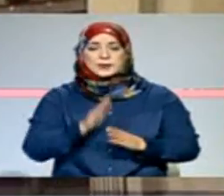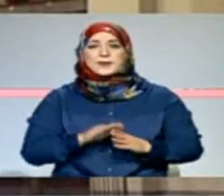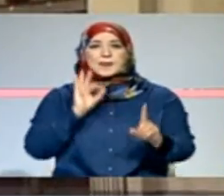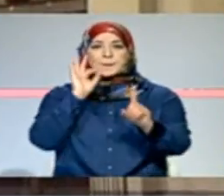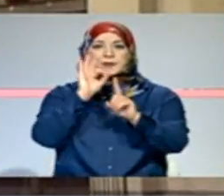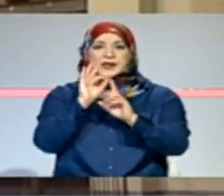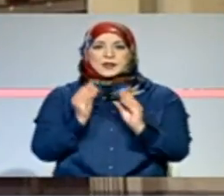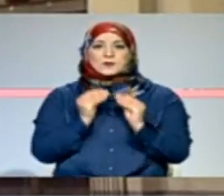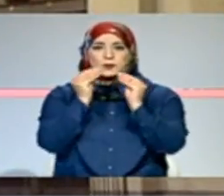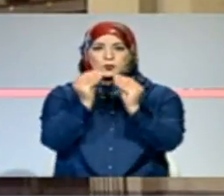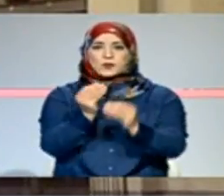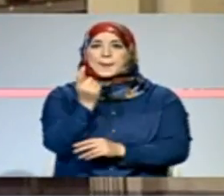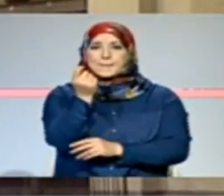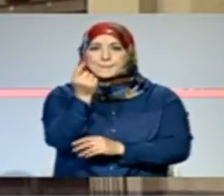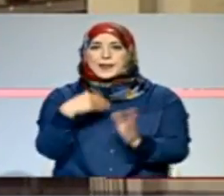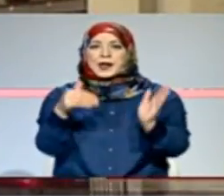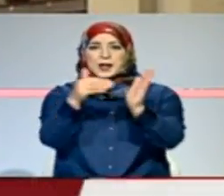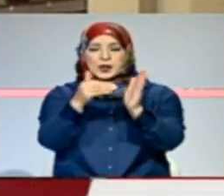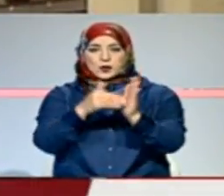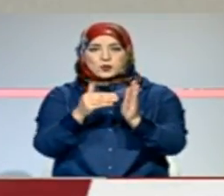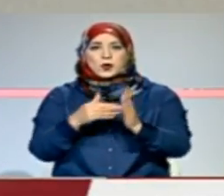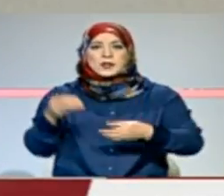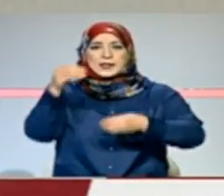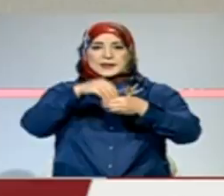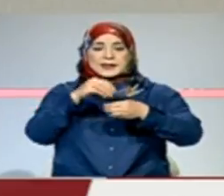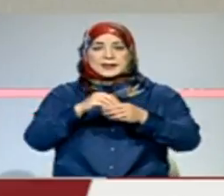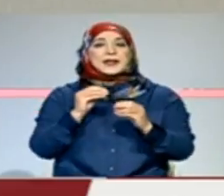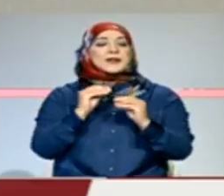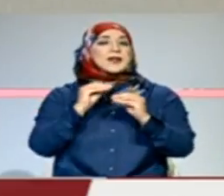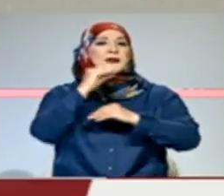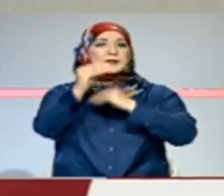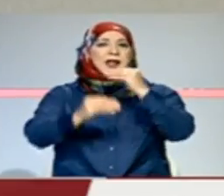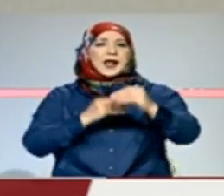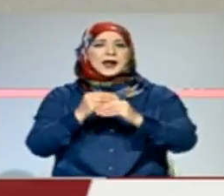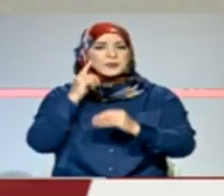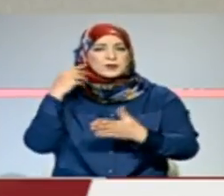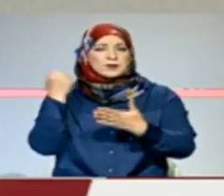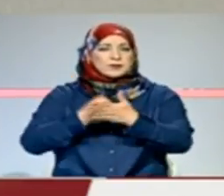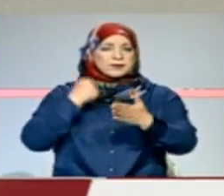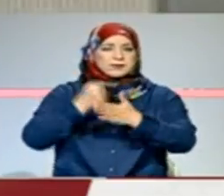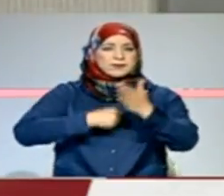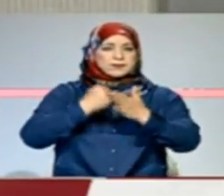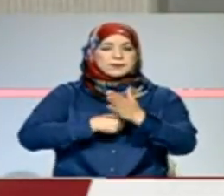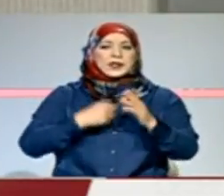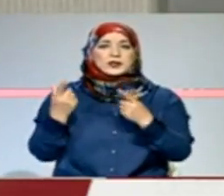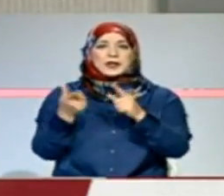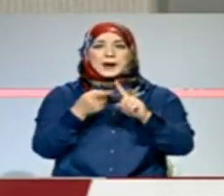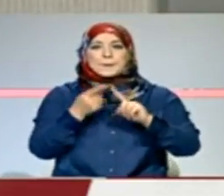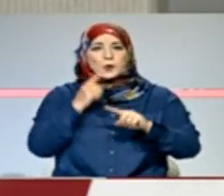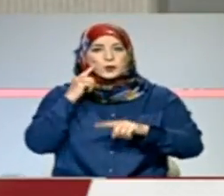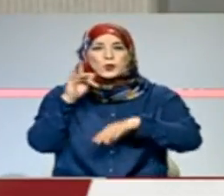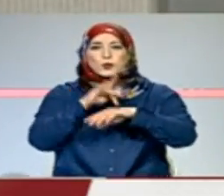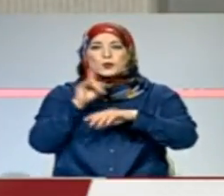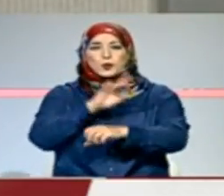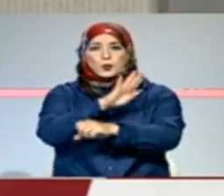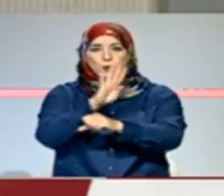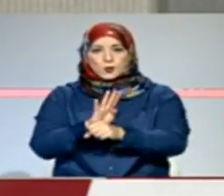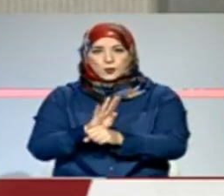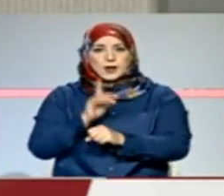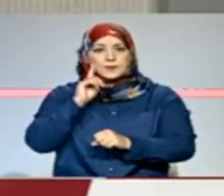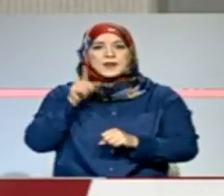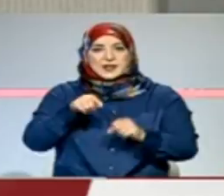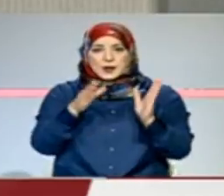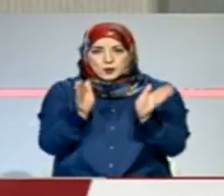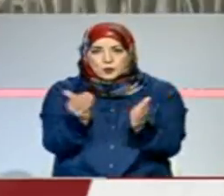بهدف توفير سيولة إضافية للاقتصاد العالمي الذي يواجه تحديات مختلفة أملتها بالخصوص جائحة كورونا، فعل